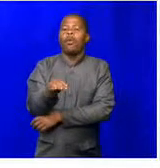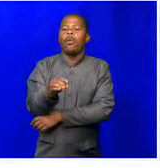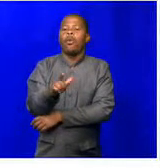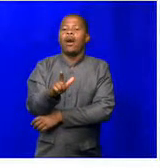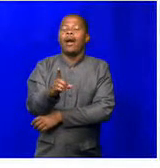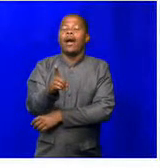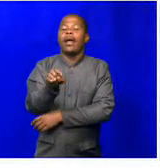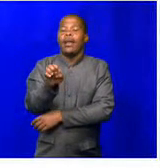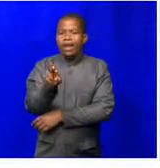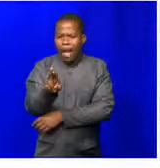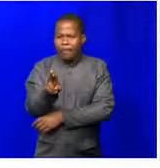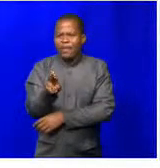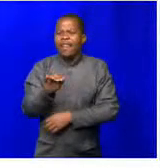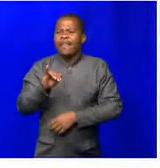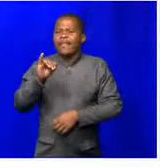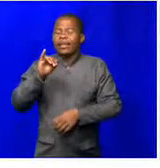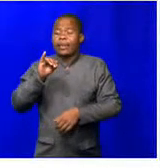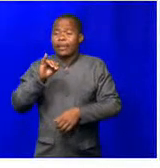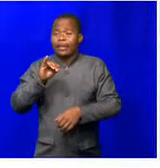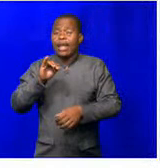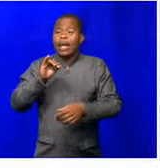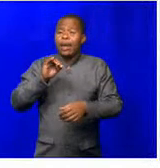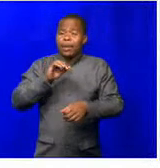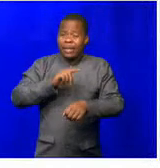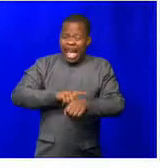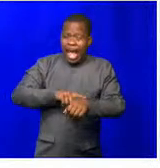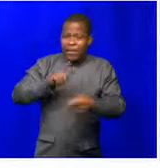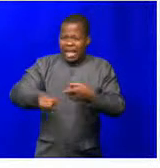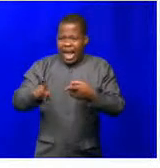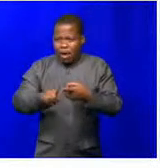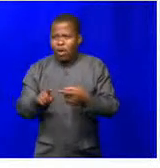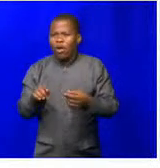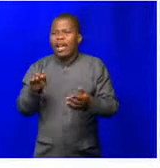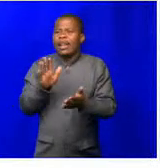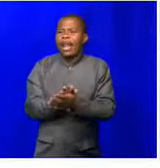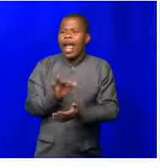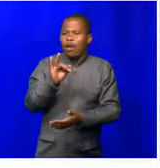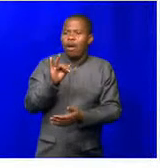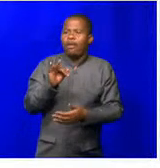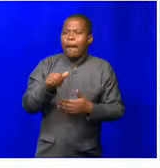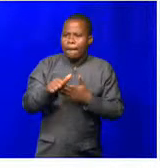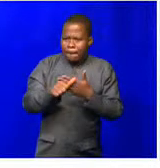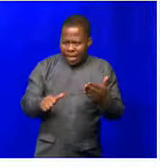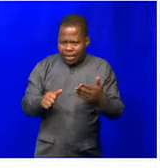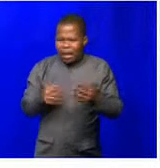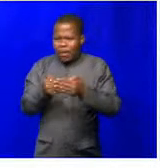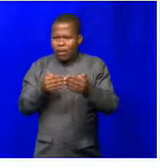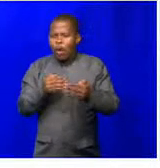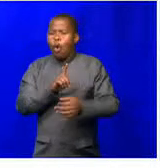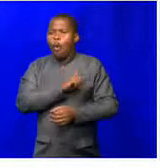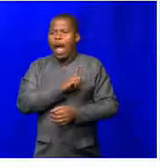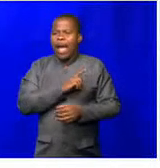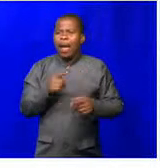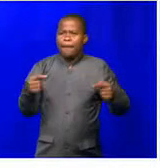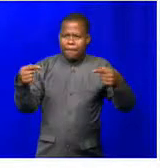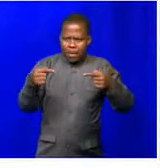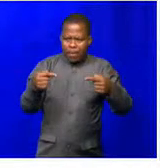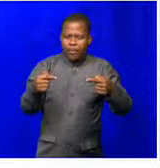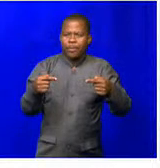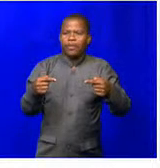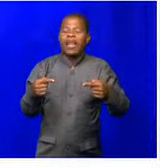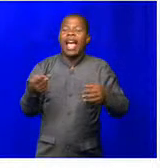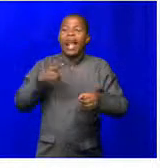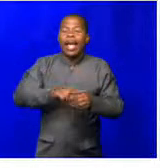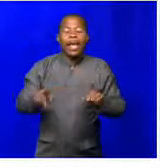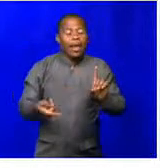udlala umdlalo wakhe wokuqala esikhathini lesithi inyanga letilishumi natimbili lapho bekatholana noRobert Helmenius.